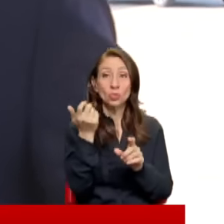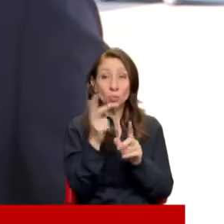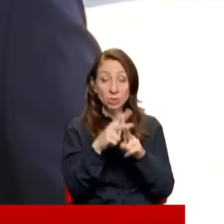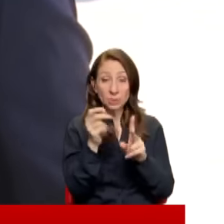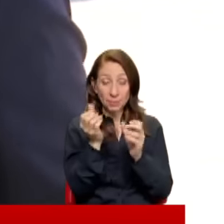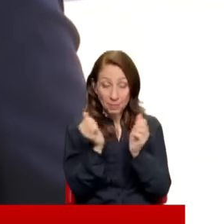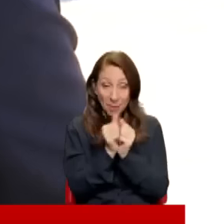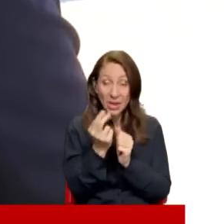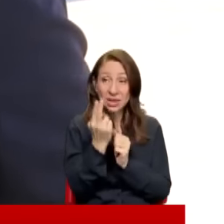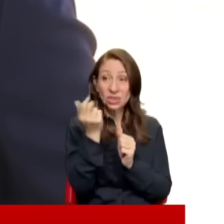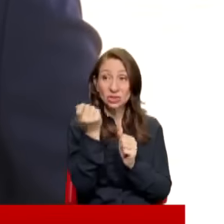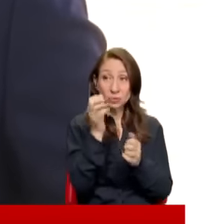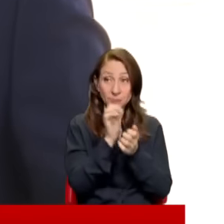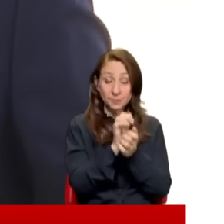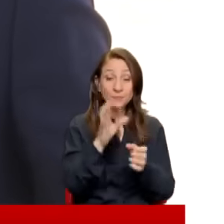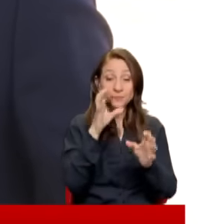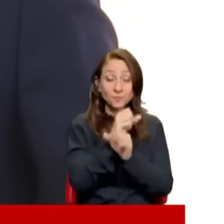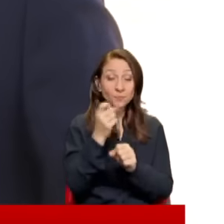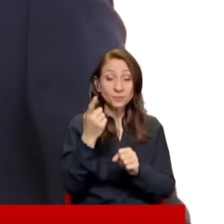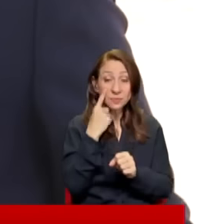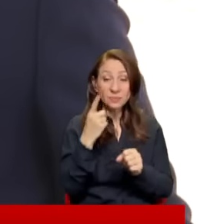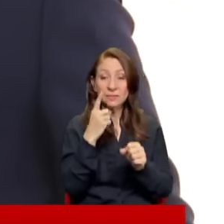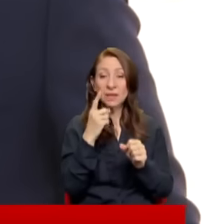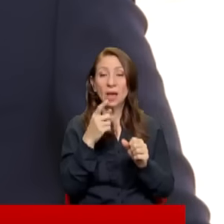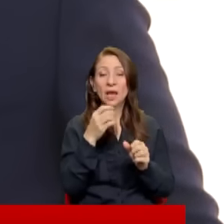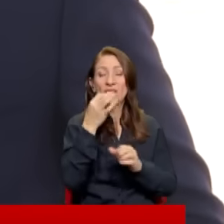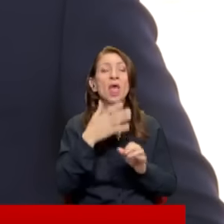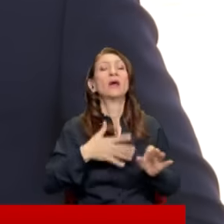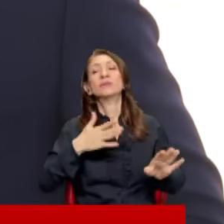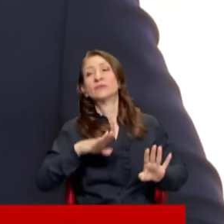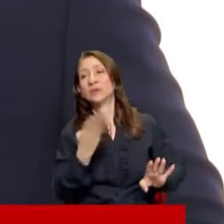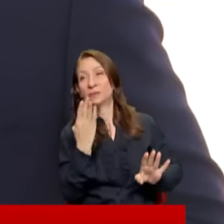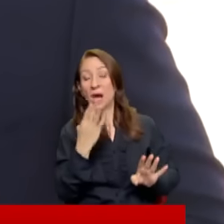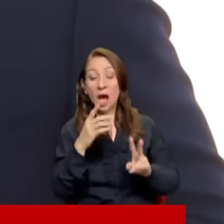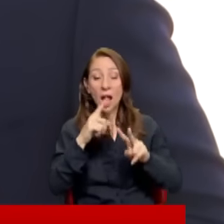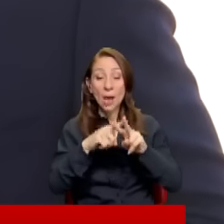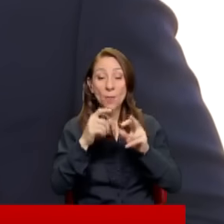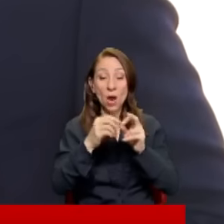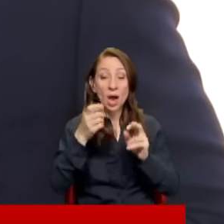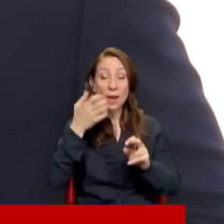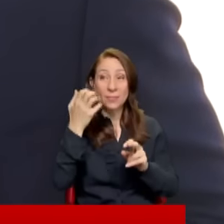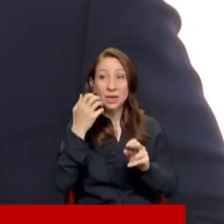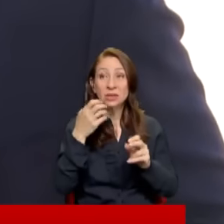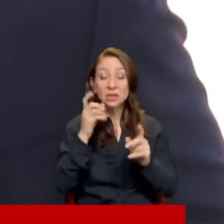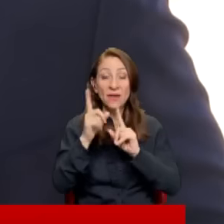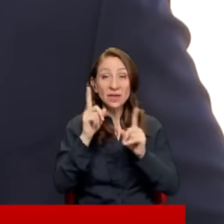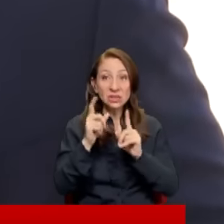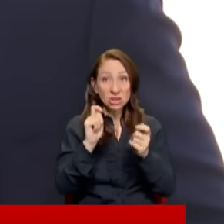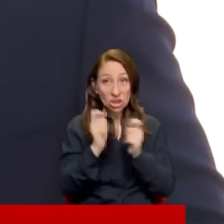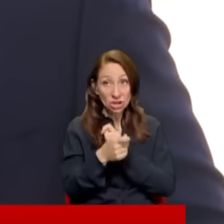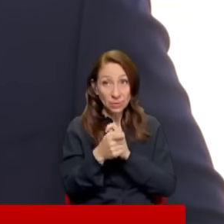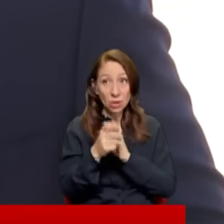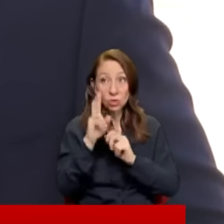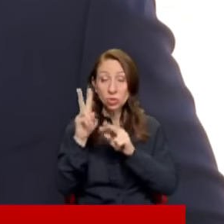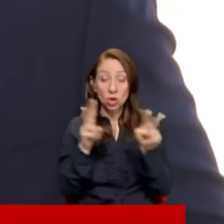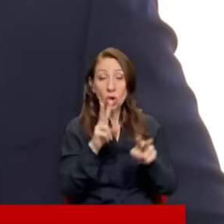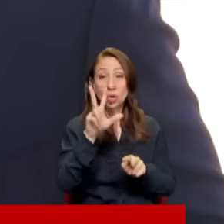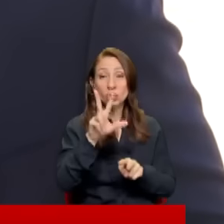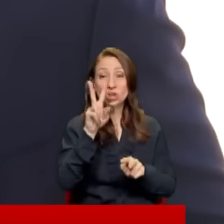kişinin tutuklanması gizli tanıkların ifadelerini geri çekmeleri Ayhan Bora Kaplan davasının seyrini değiştirecek mi gözler